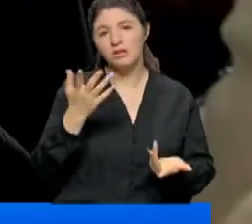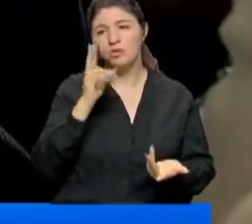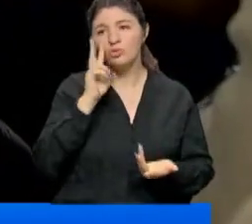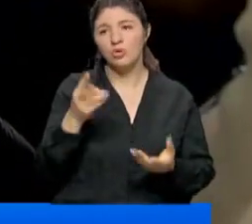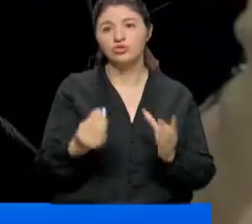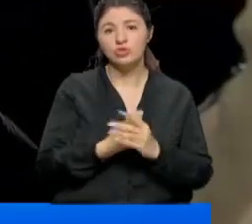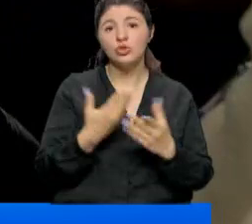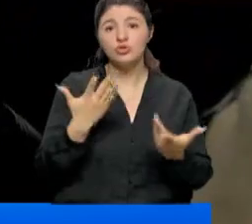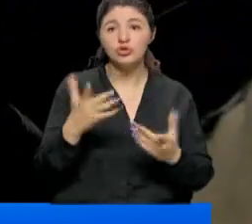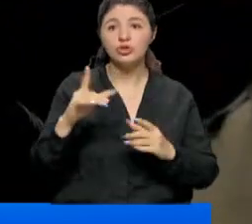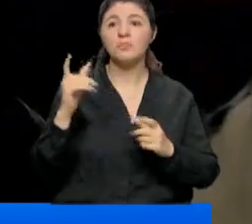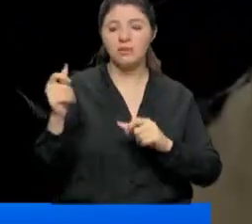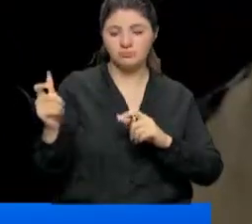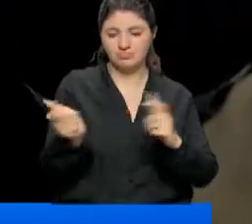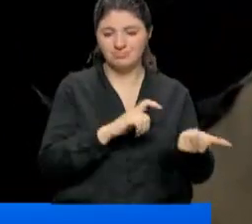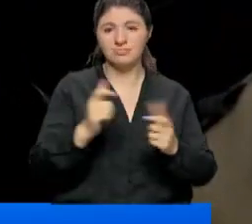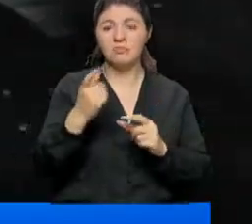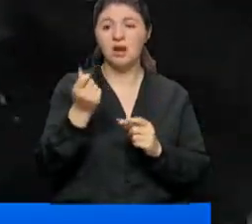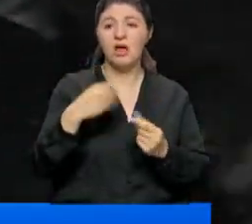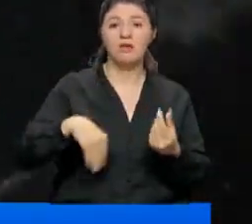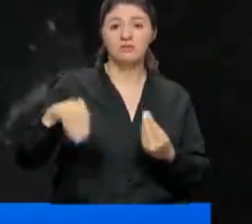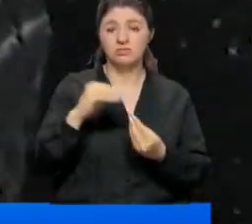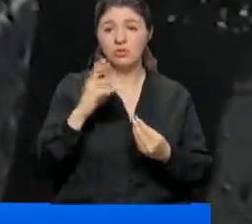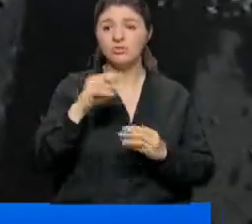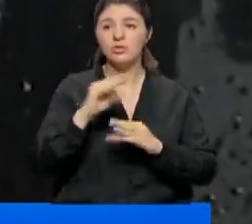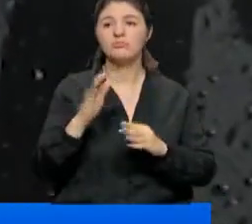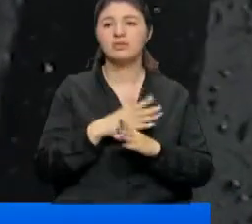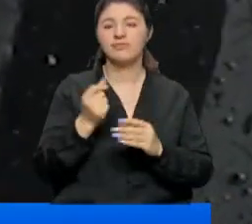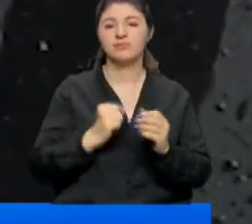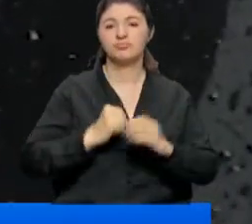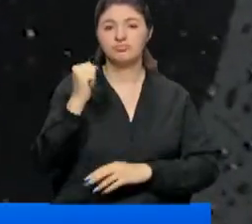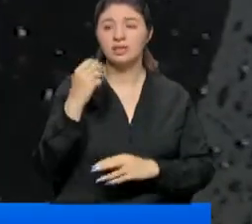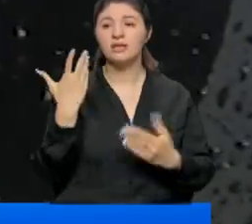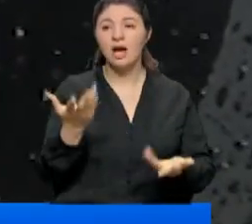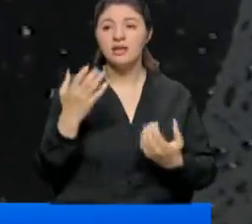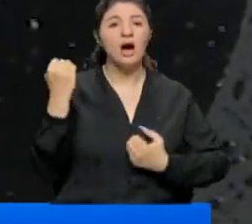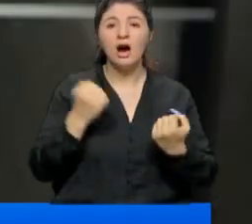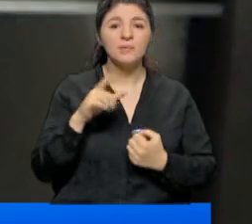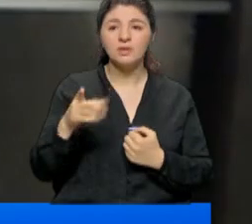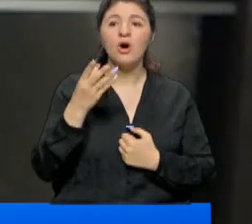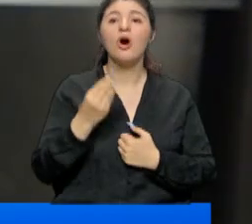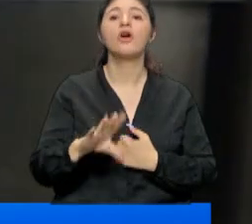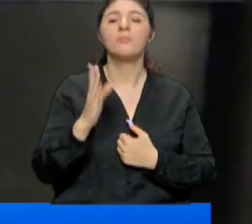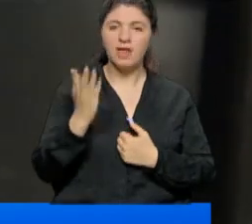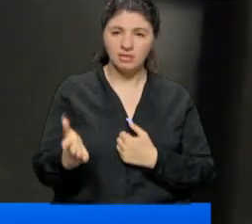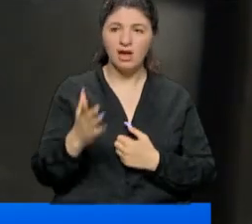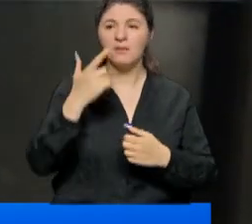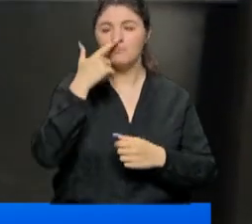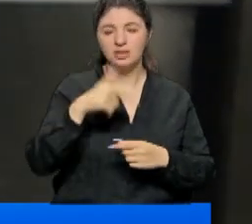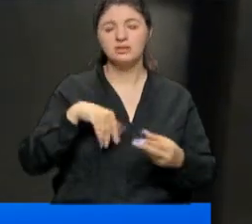dinleniyor Çünkü nakliye bedelleri artıyor Bu da tüm ürünlerin fiyatını yükseltiyor yani aracı olmayan da